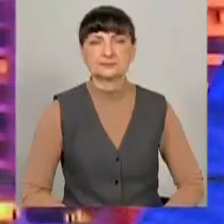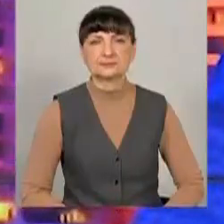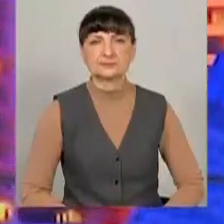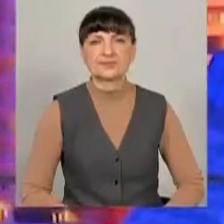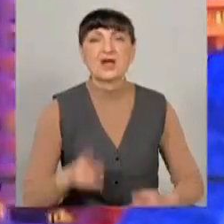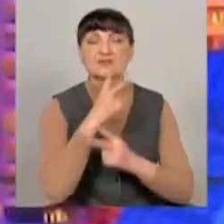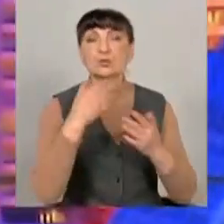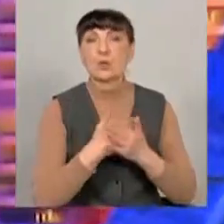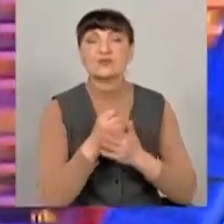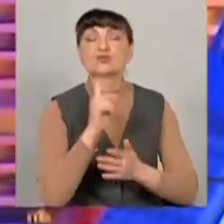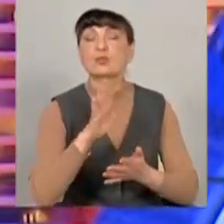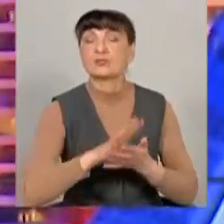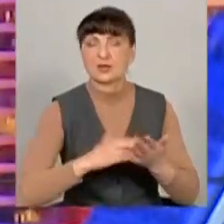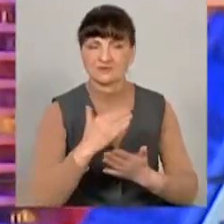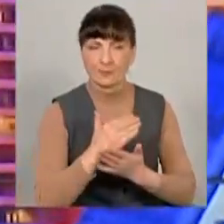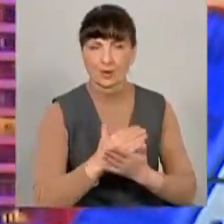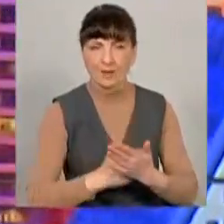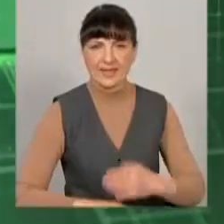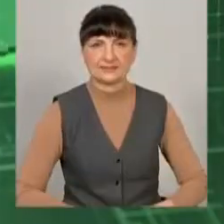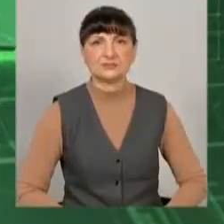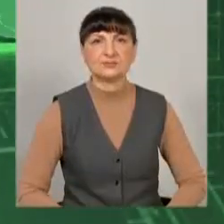Вы смотрите новости, далее в выпуске.